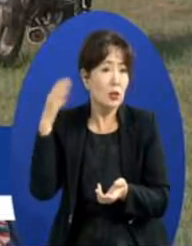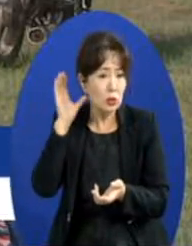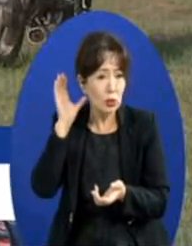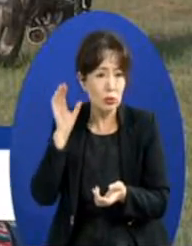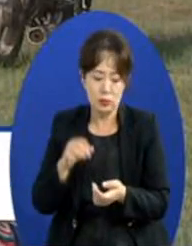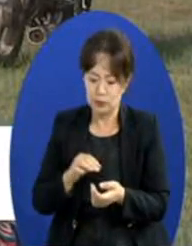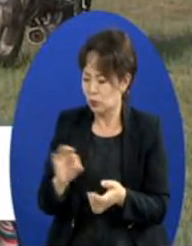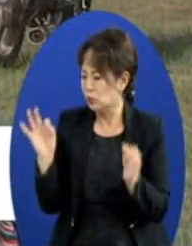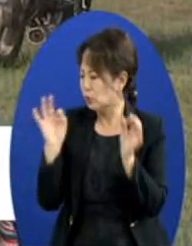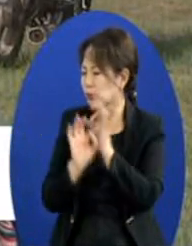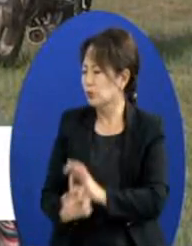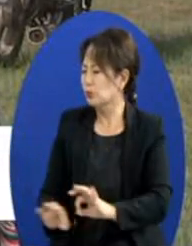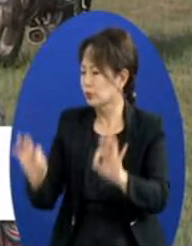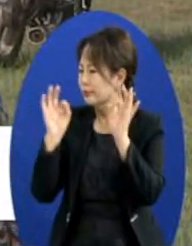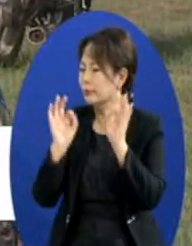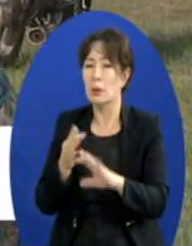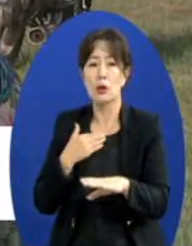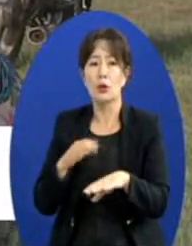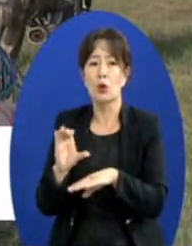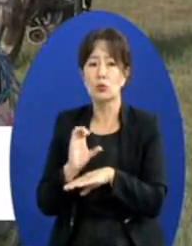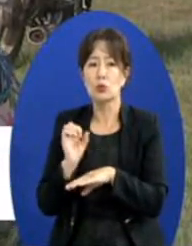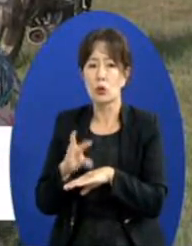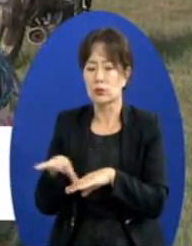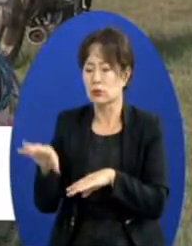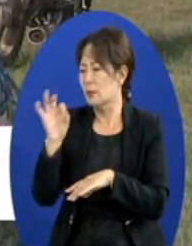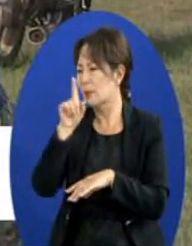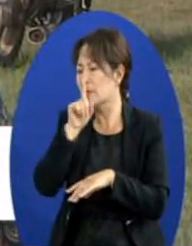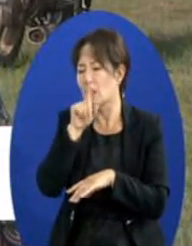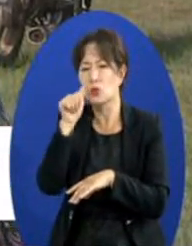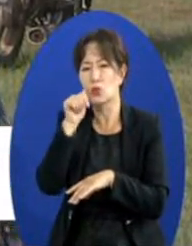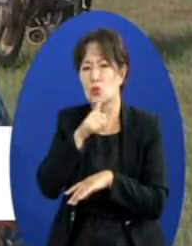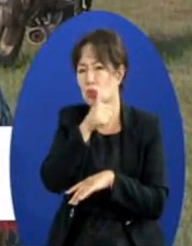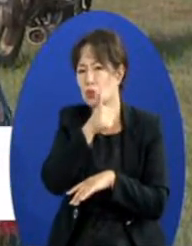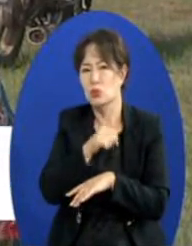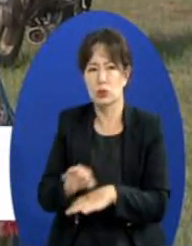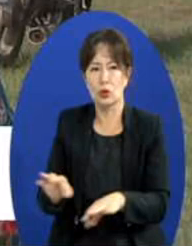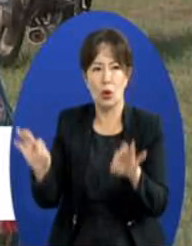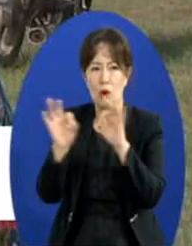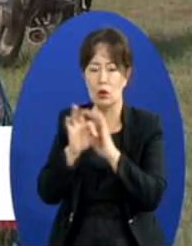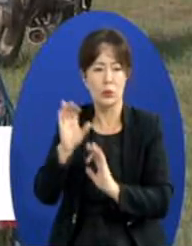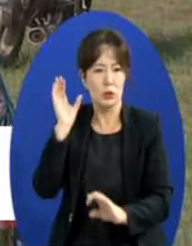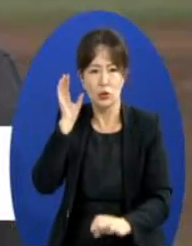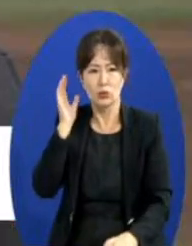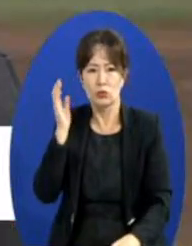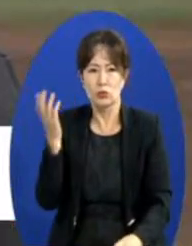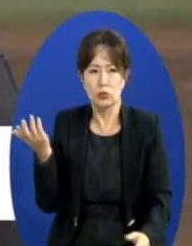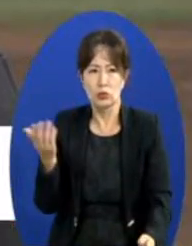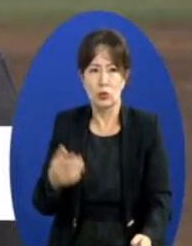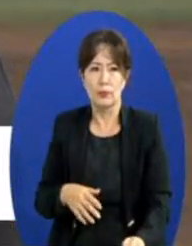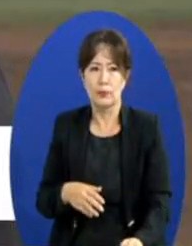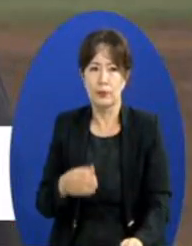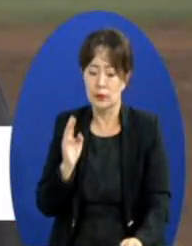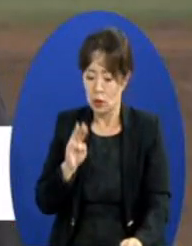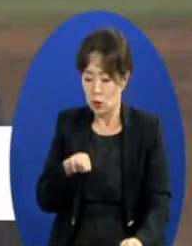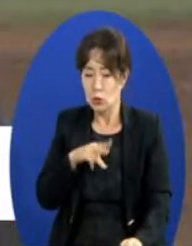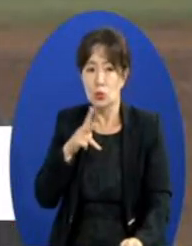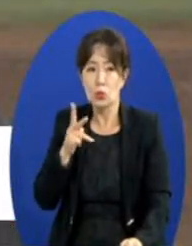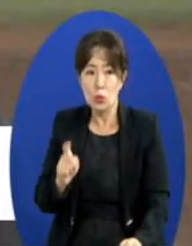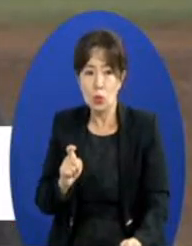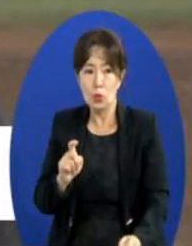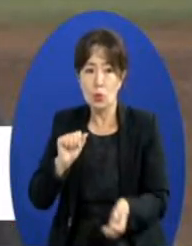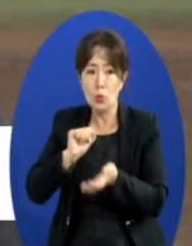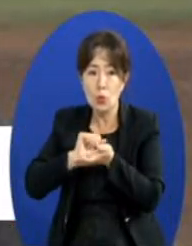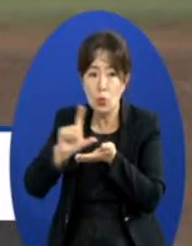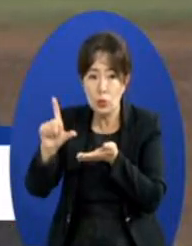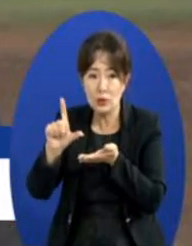сонсог. Яраа бол би ирээсээ сонсог. Манай энэ сүмд ч одоо их нууцлагдсан бол байх. Тэр их нууцлагдсан байсан баг. Би л ав сонсог юм байх. Түүхийн үнэтэй зүйл